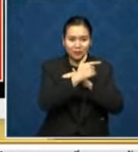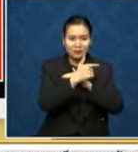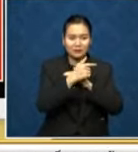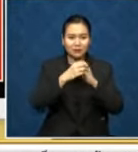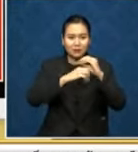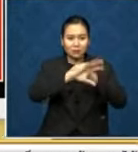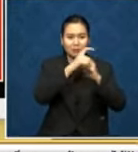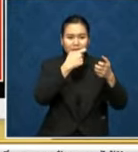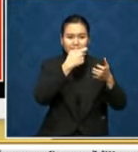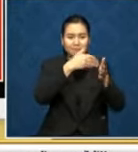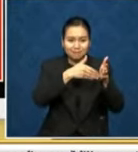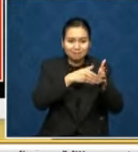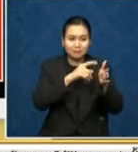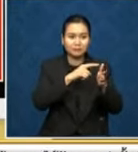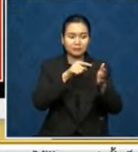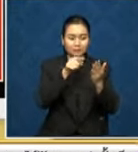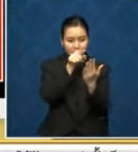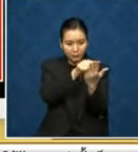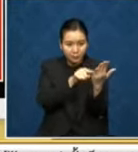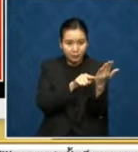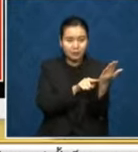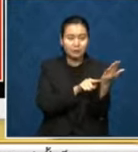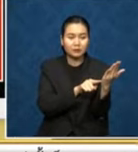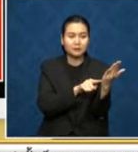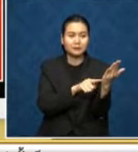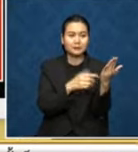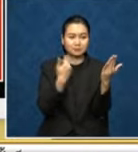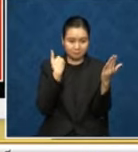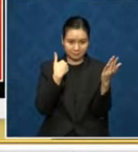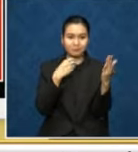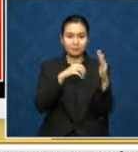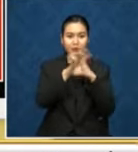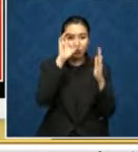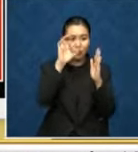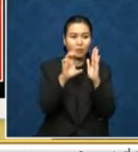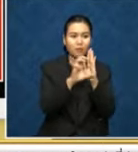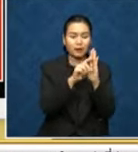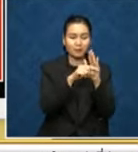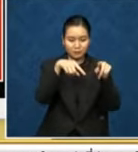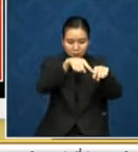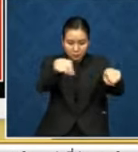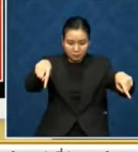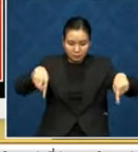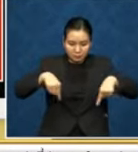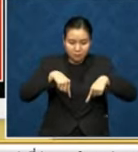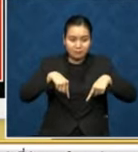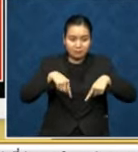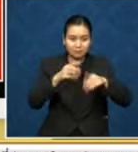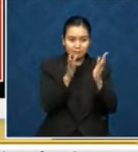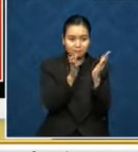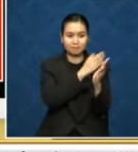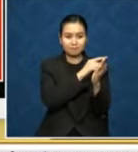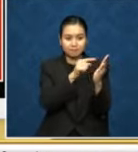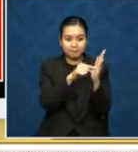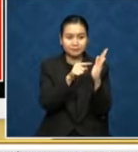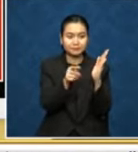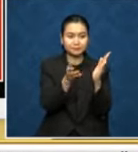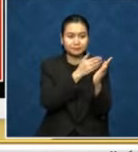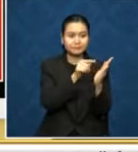ด์ในปัญหานี่คือแผนที่นะครับขอสไลด์ต่อไปครับผมจะให้ดูพื้นที่นะครับสไลด์ถัดไปครับ